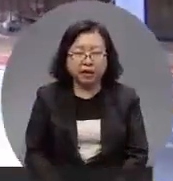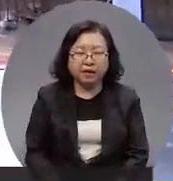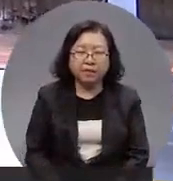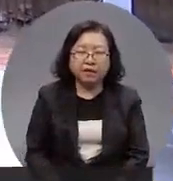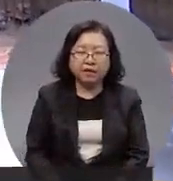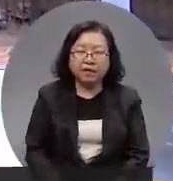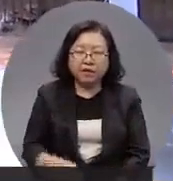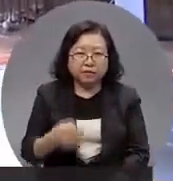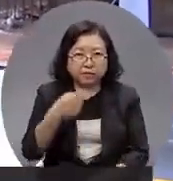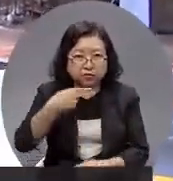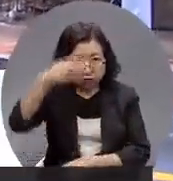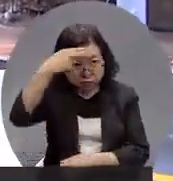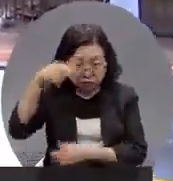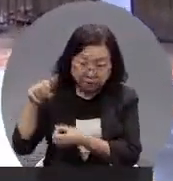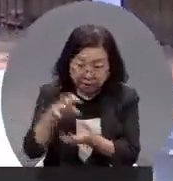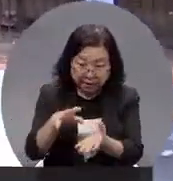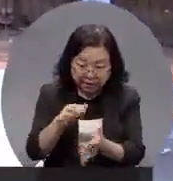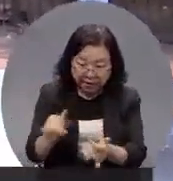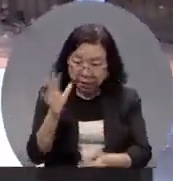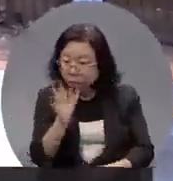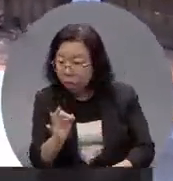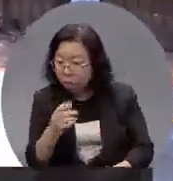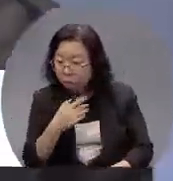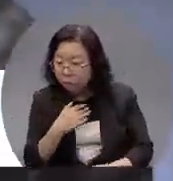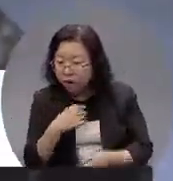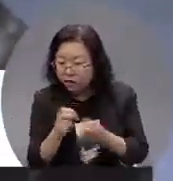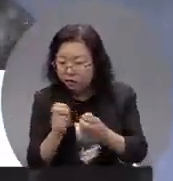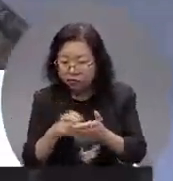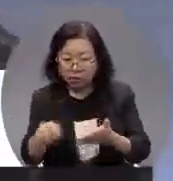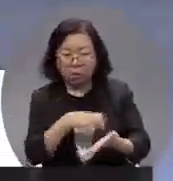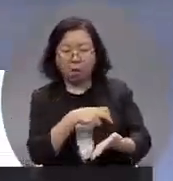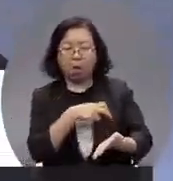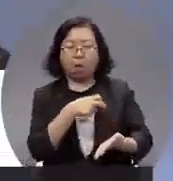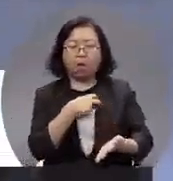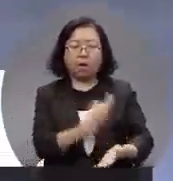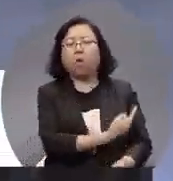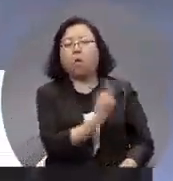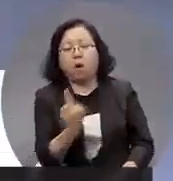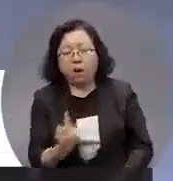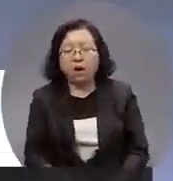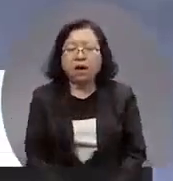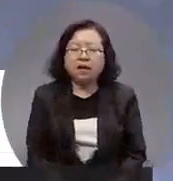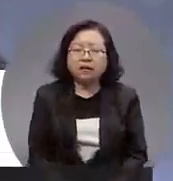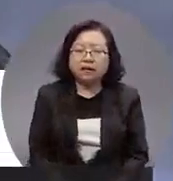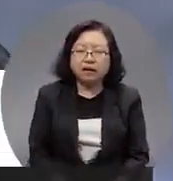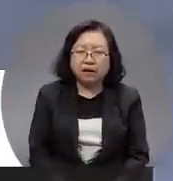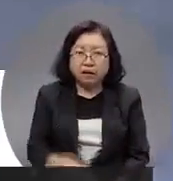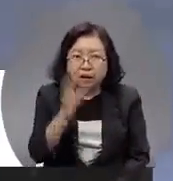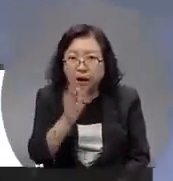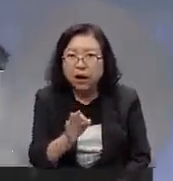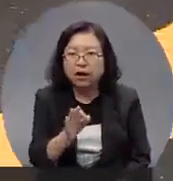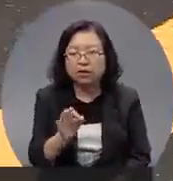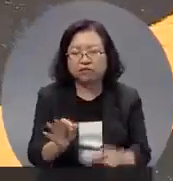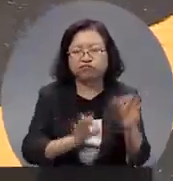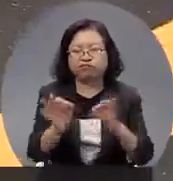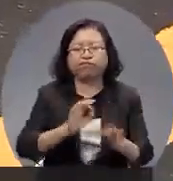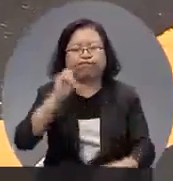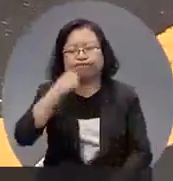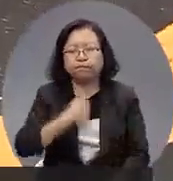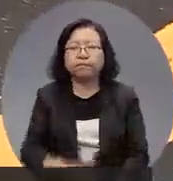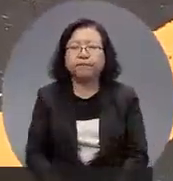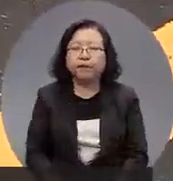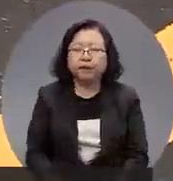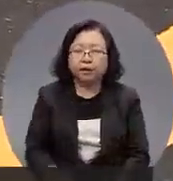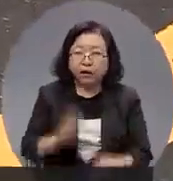갖다 주러 왔다가 저한테 이제 문자 메시지 해갖고 그냥 제가 얼른 나오게 된 거죠. 정사를 못해지 어떻게 돼갖고.